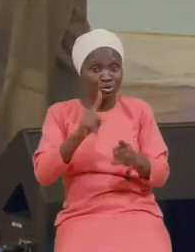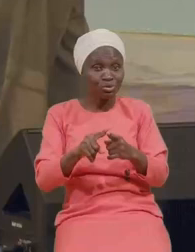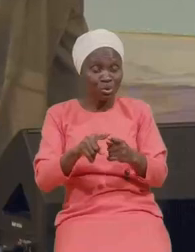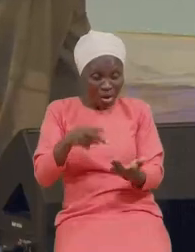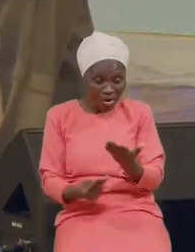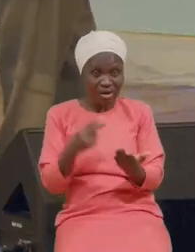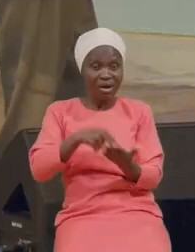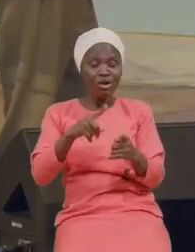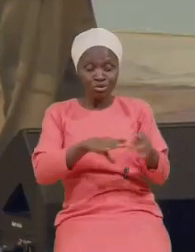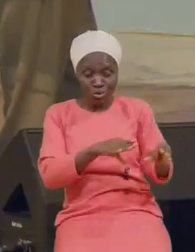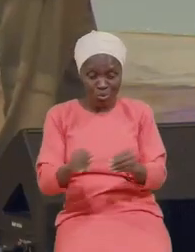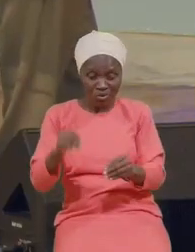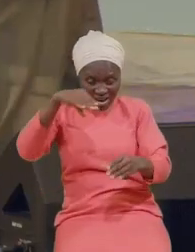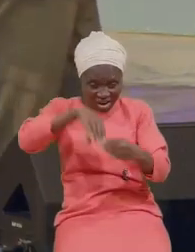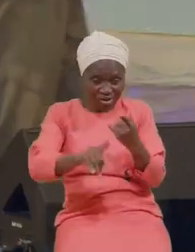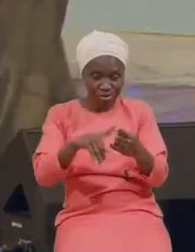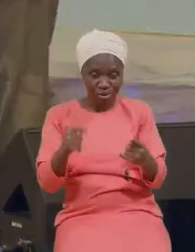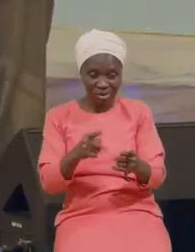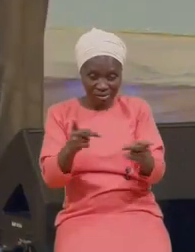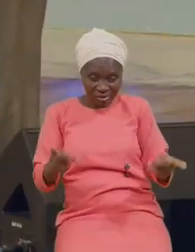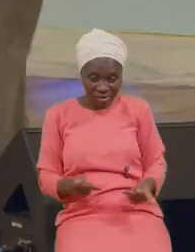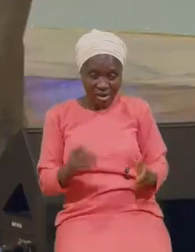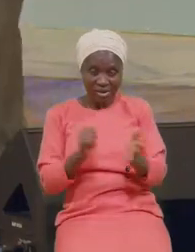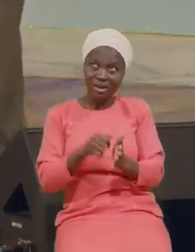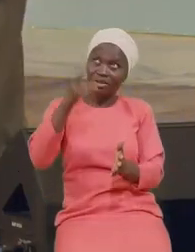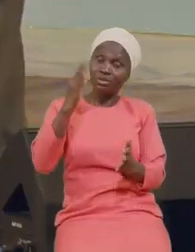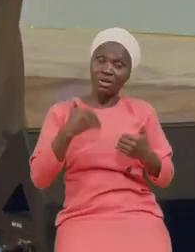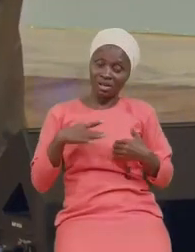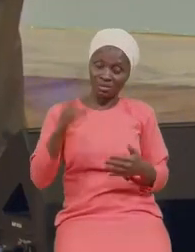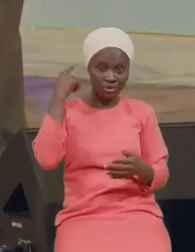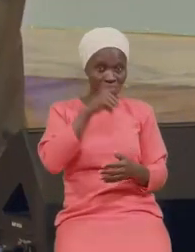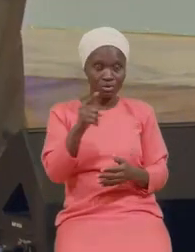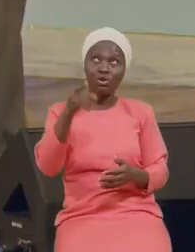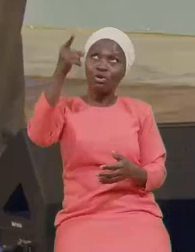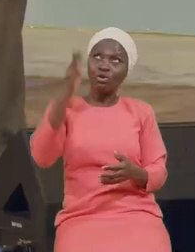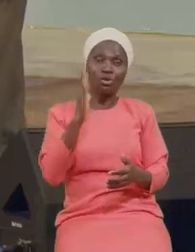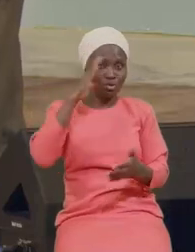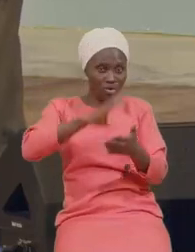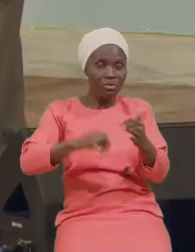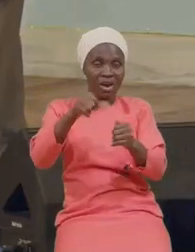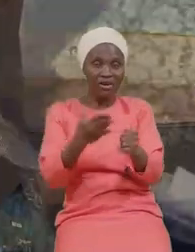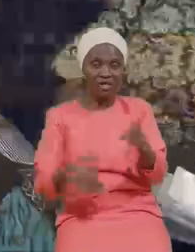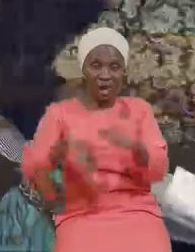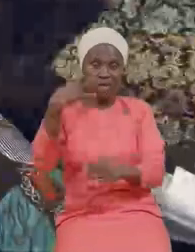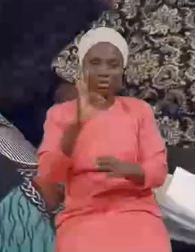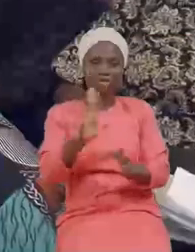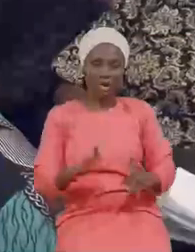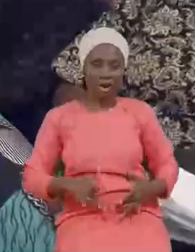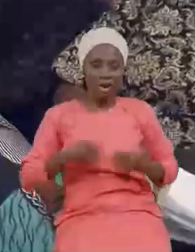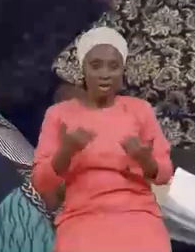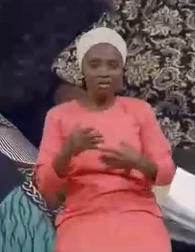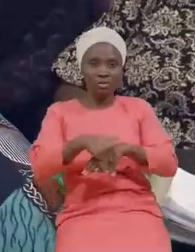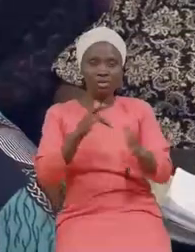de marcher et aller à ton territoire que tu as pour toi le Seigneur va tout ôter de ta vie ce soir au nom de Jésus Christ